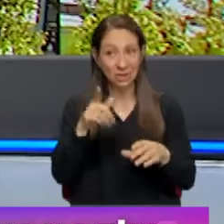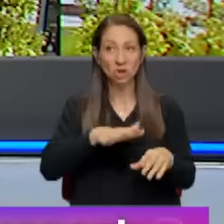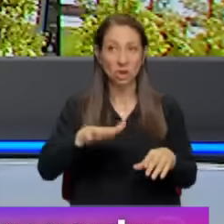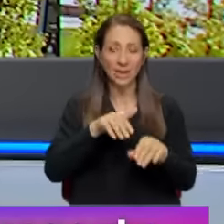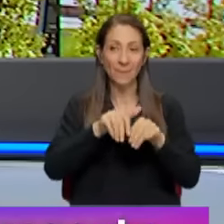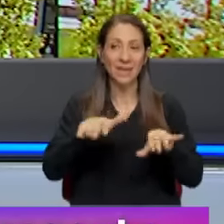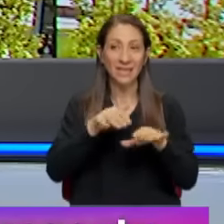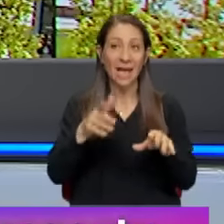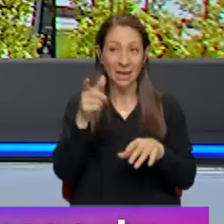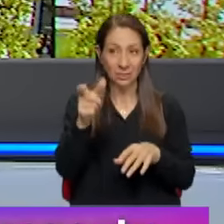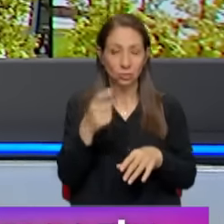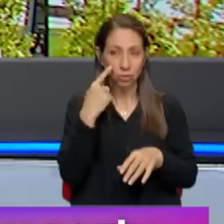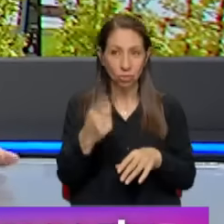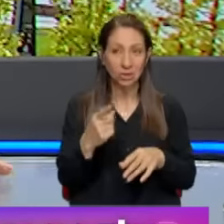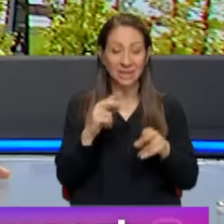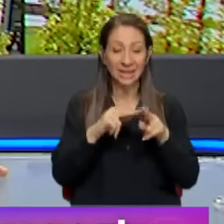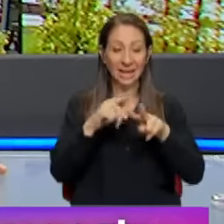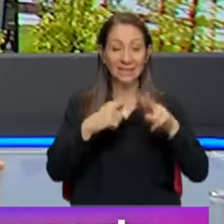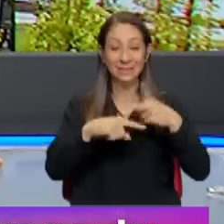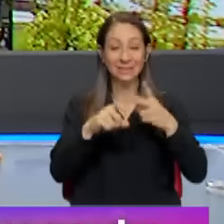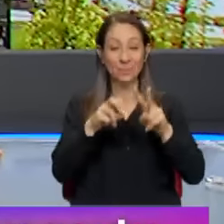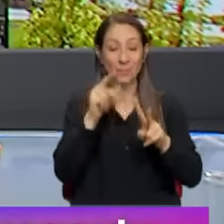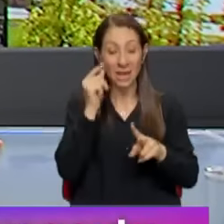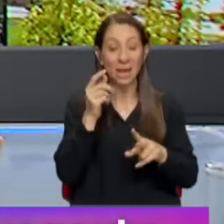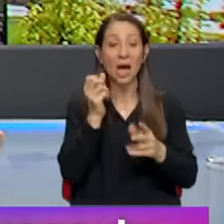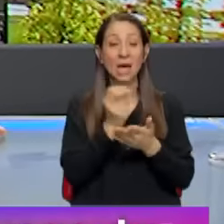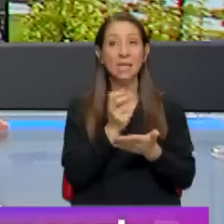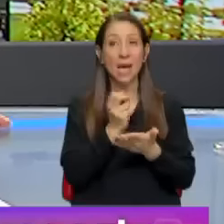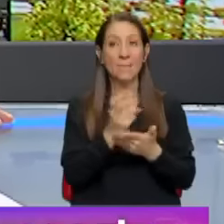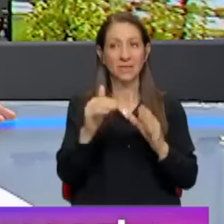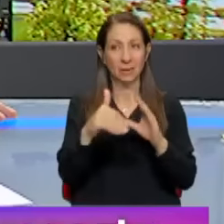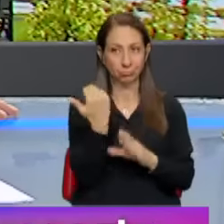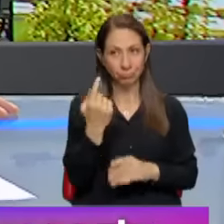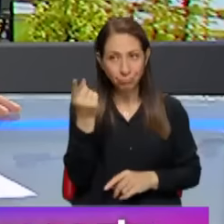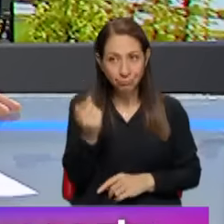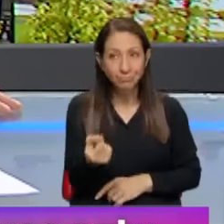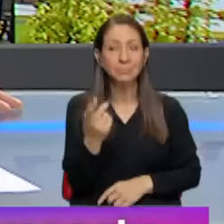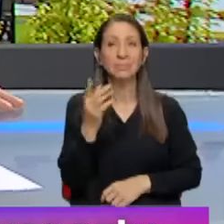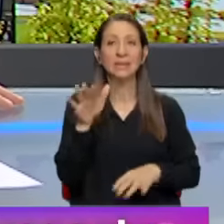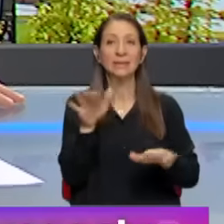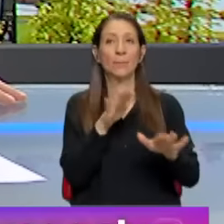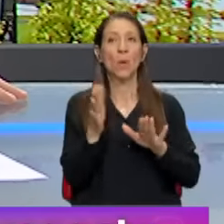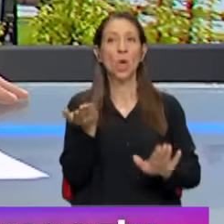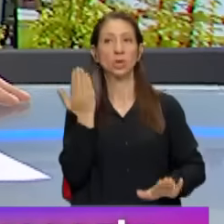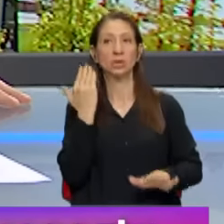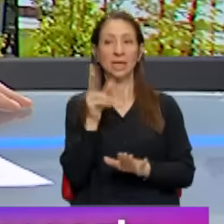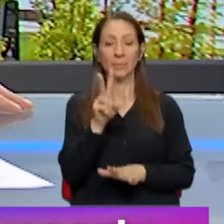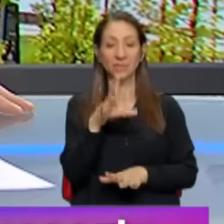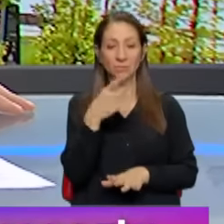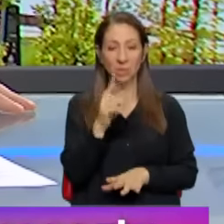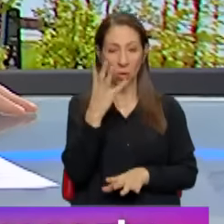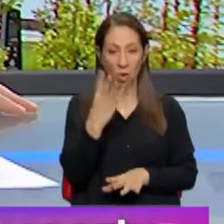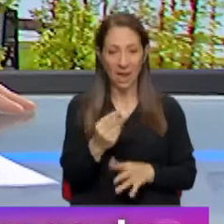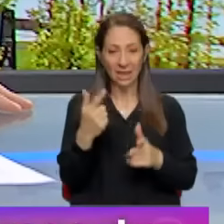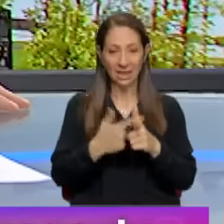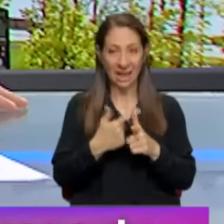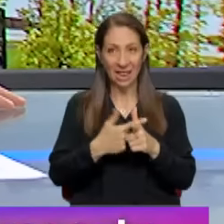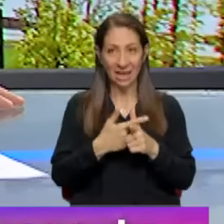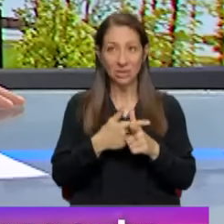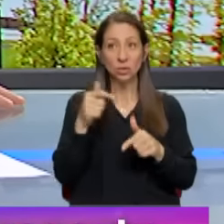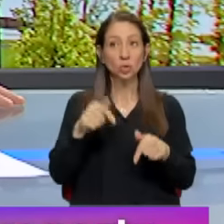medya adreslerimizi görüyorsunuz. Kazım Bey günaydınlar. Adıyaman'dan yazıyor bizlere. İşte depremin öncesinde 25 bin lira olan